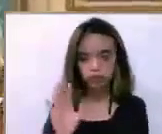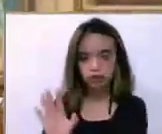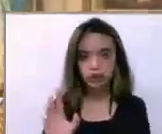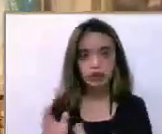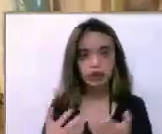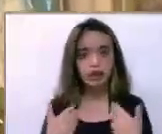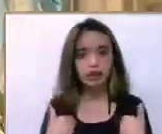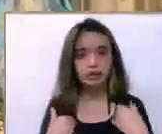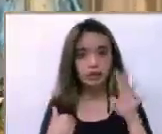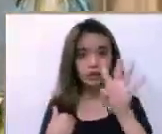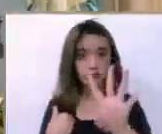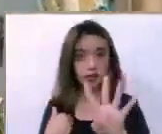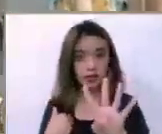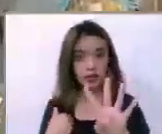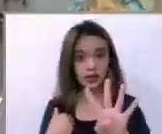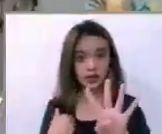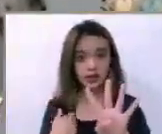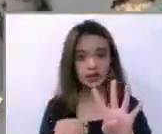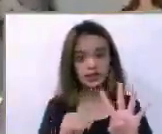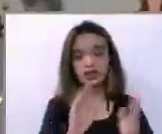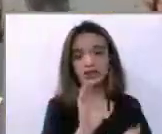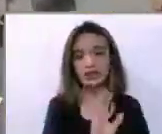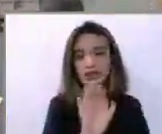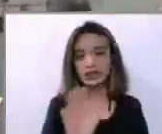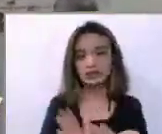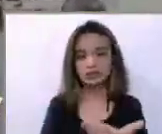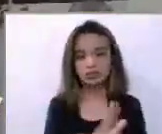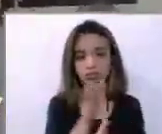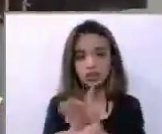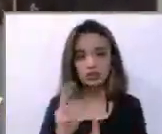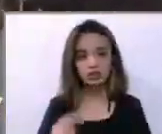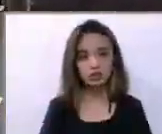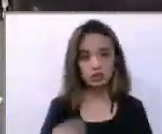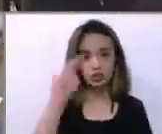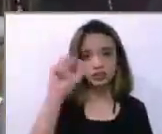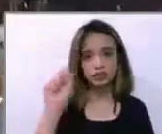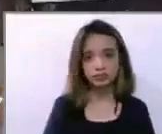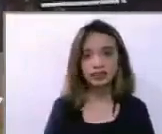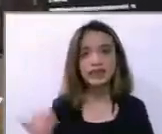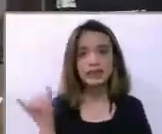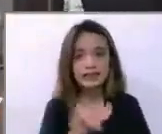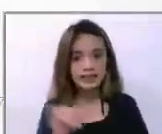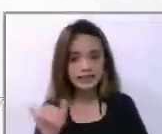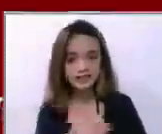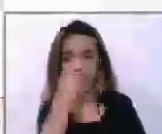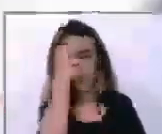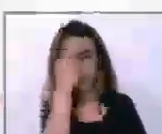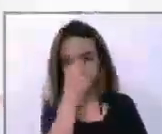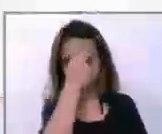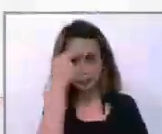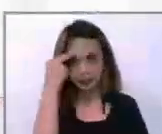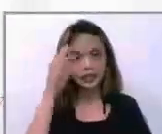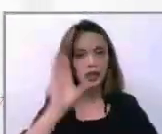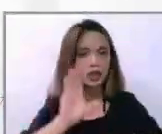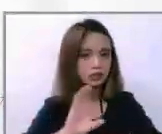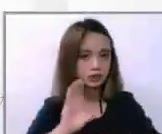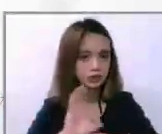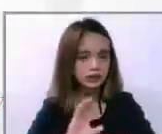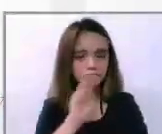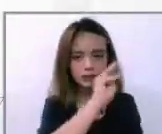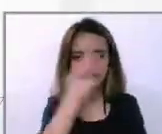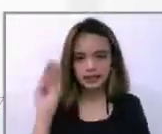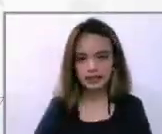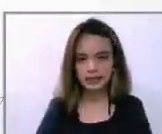replika at idarayo sa north at south ng bansa maging sa sektoral at mga cathedral sa Metro Manila. Sisimulan ito kung saan